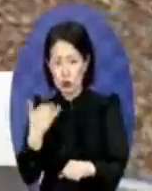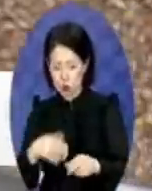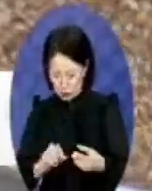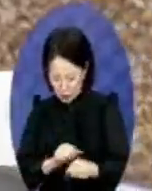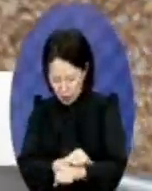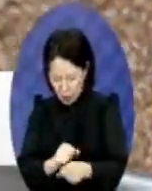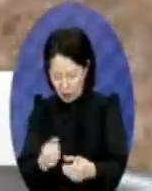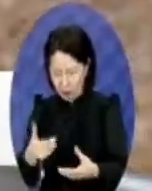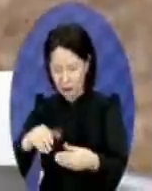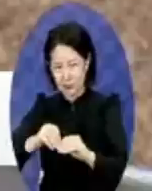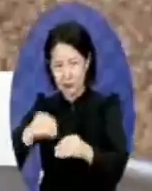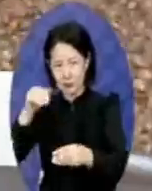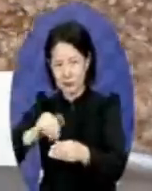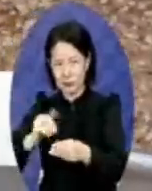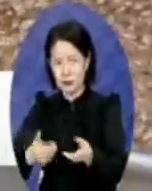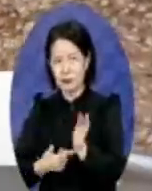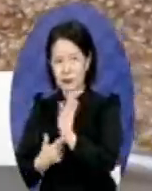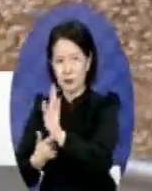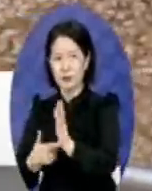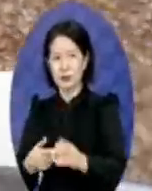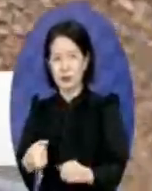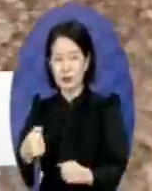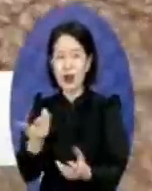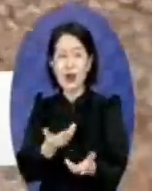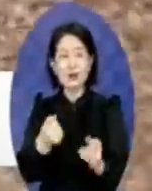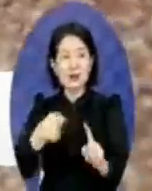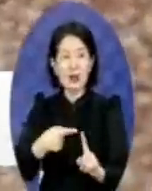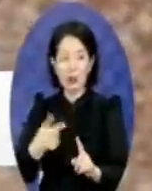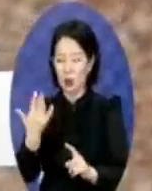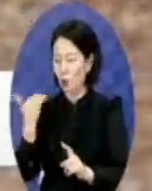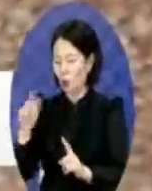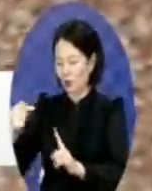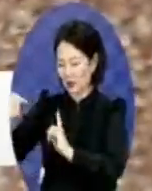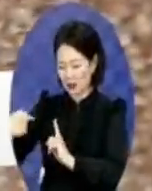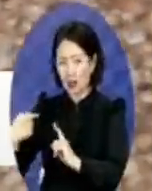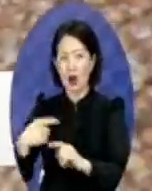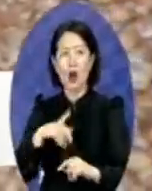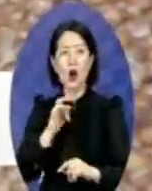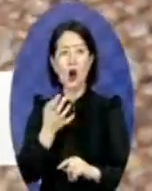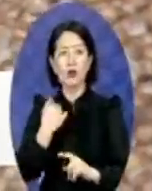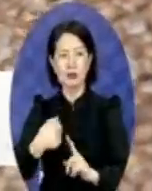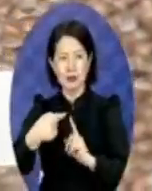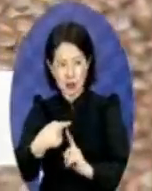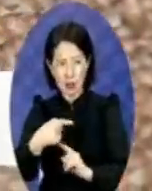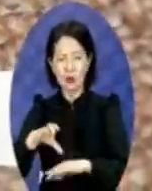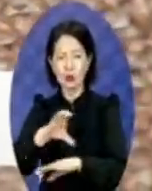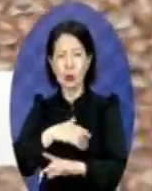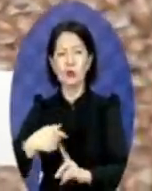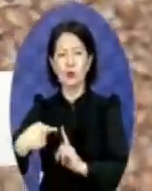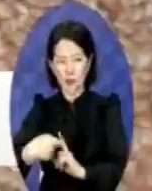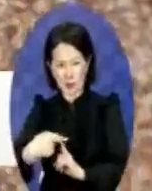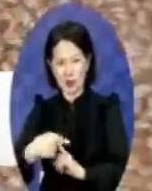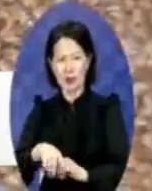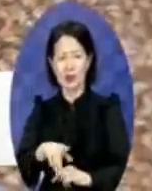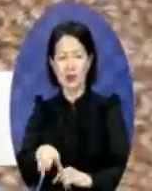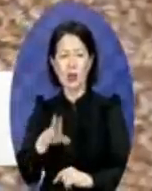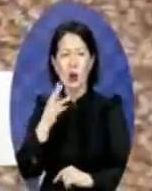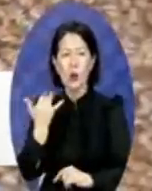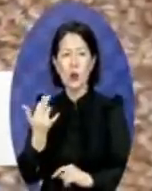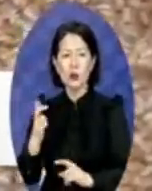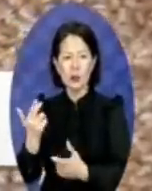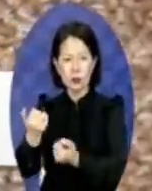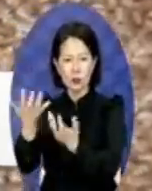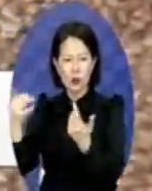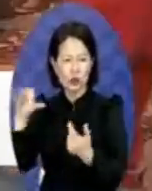нийлүүл. Энэ Улаанбаатараас захиалны энэ ховдоос бас их захиална. Энэ сумуудаас ч гэсэн аавна одоо энэ. Энэ гол зүйл Улаанбаатарын бол